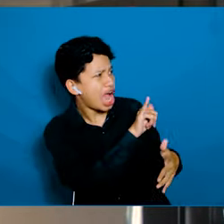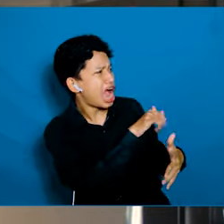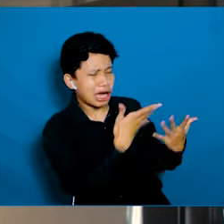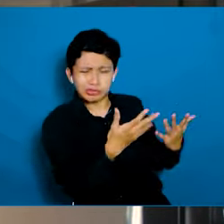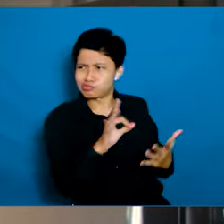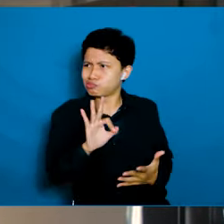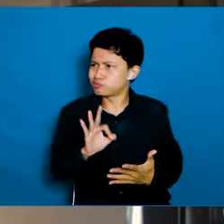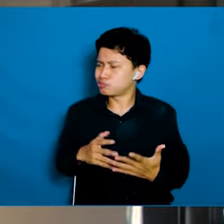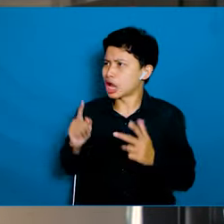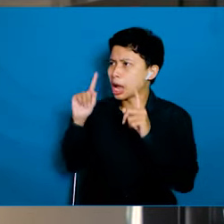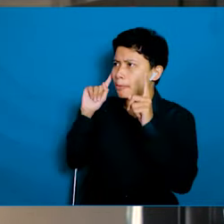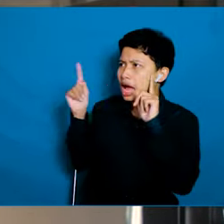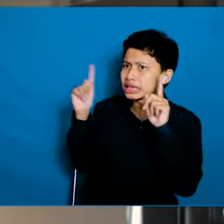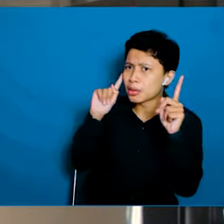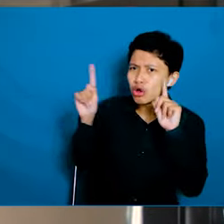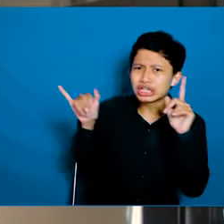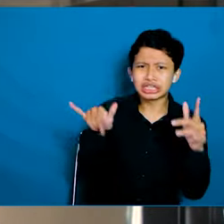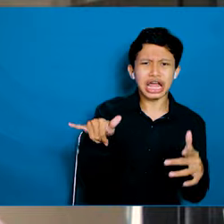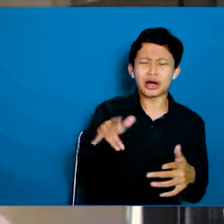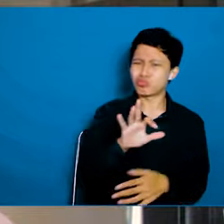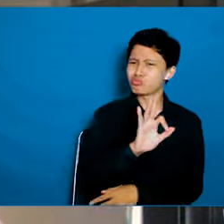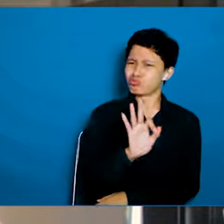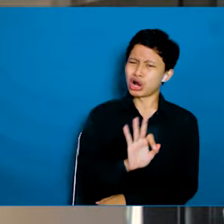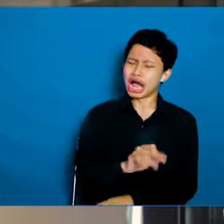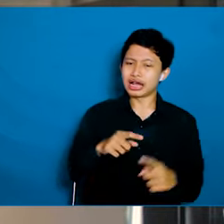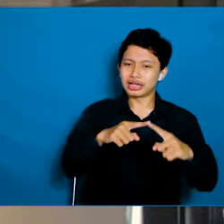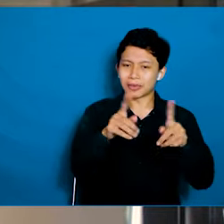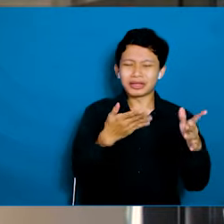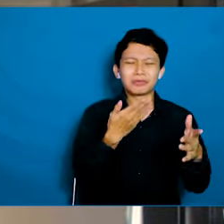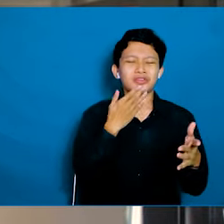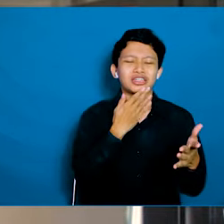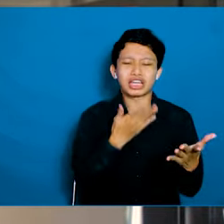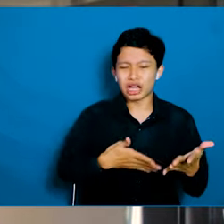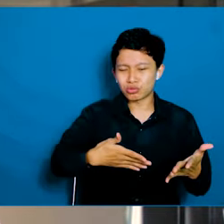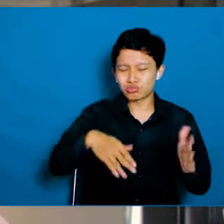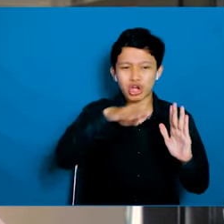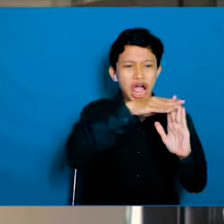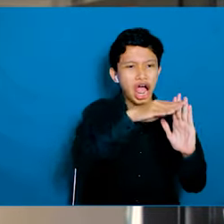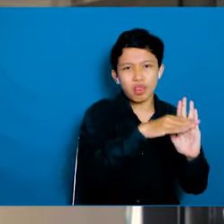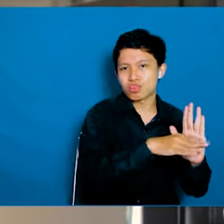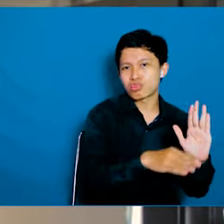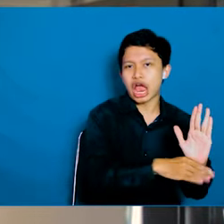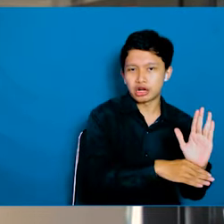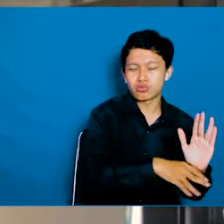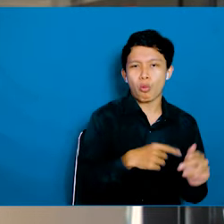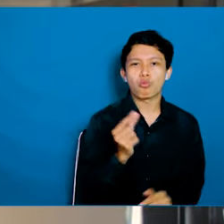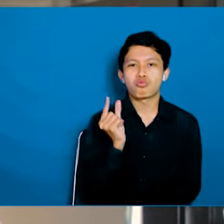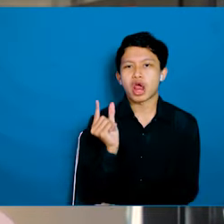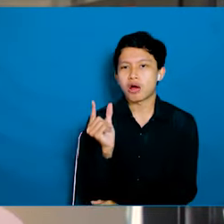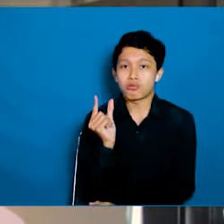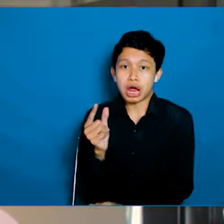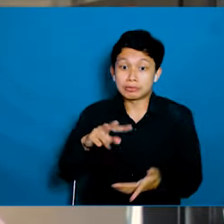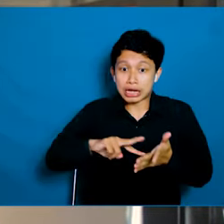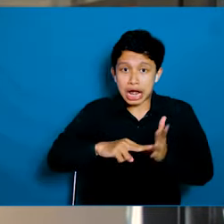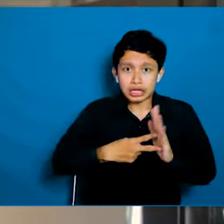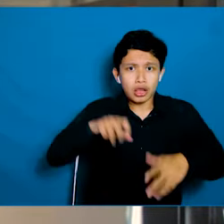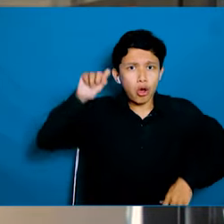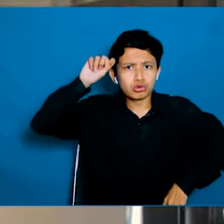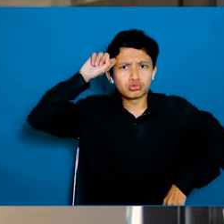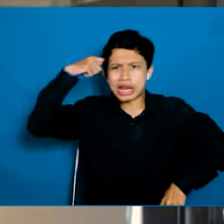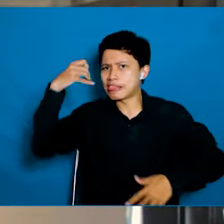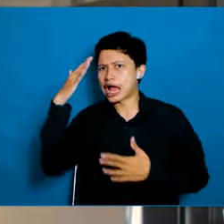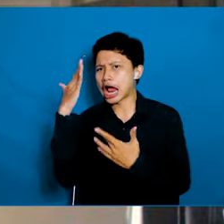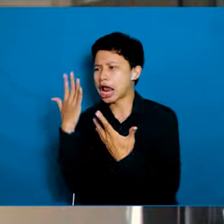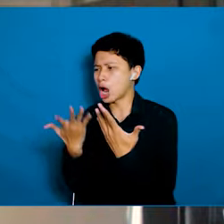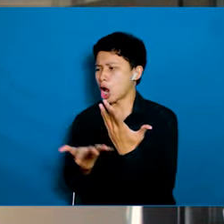politik. Bukan pada substansi konstitusi undang-undangnya gitu. Maka susah